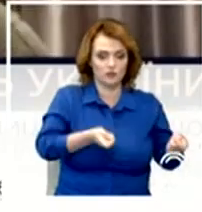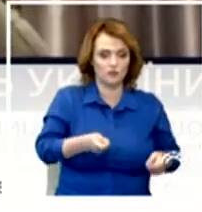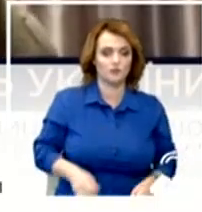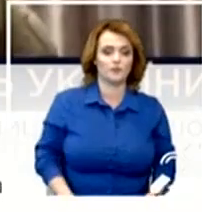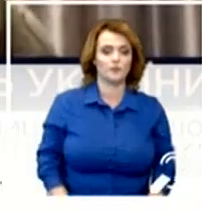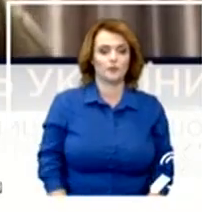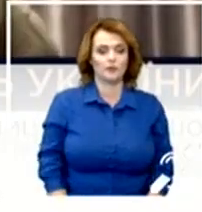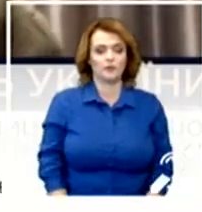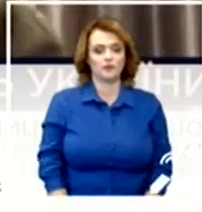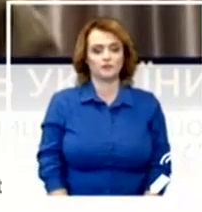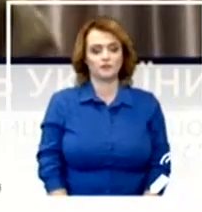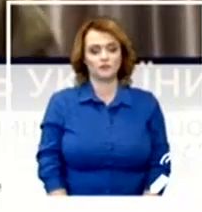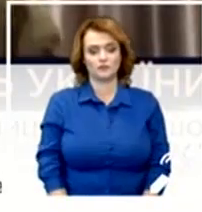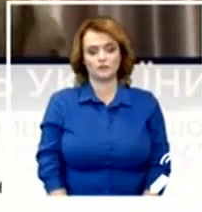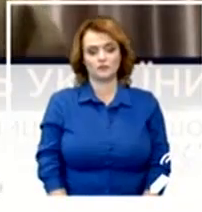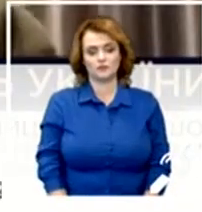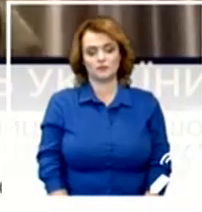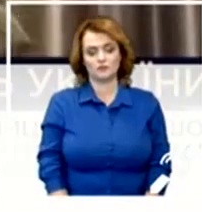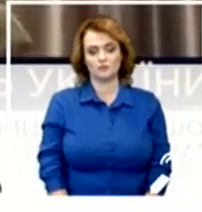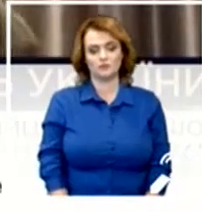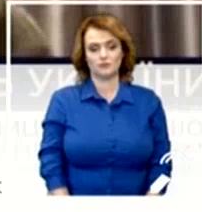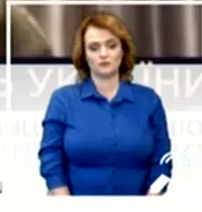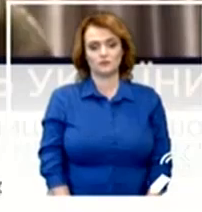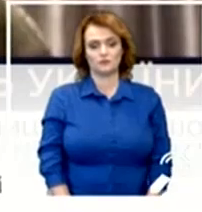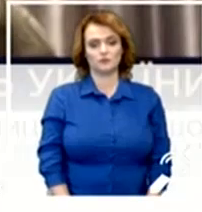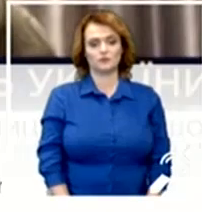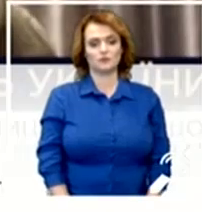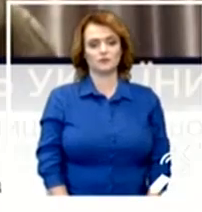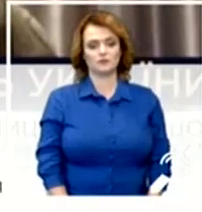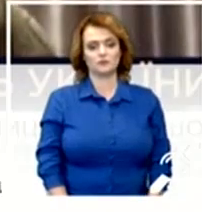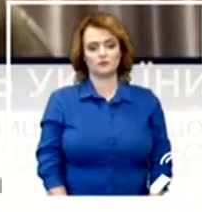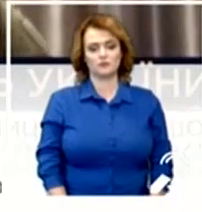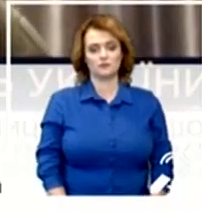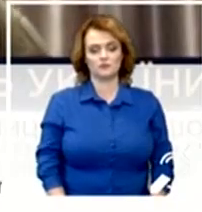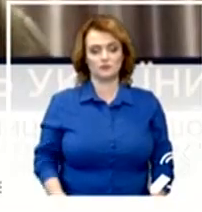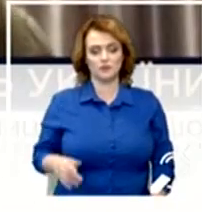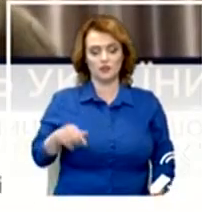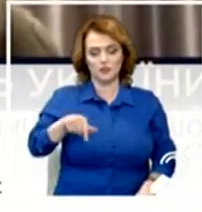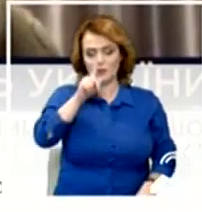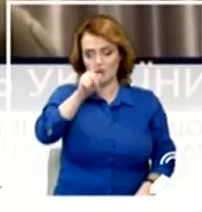системи NASAMS, перших декілька установок, де теж вже відбувається навчання наших